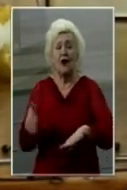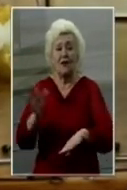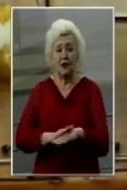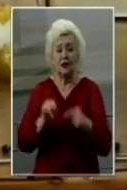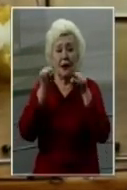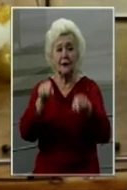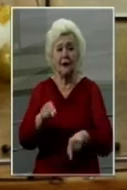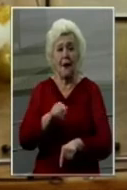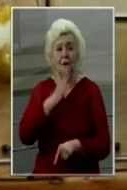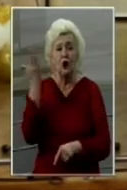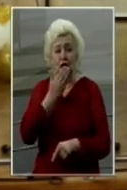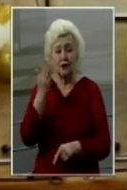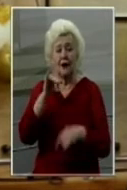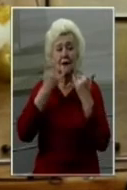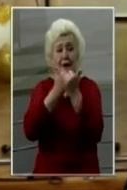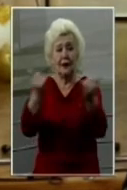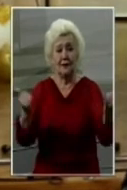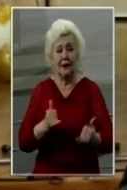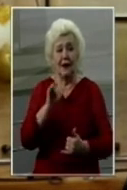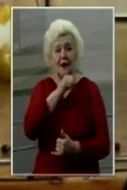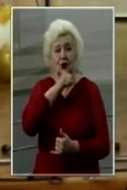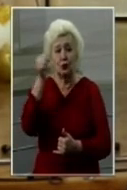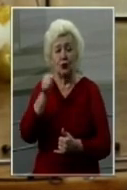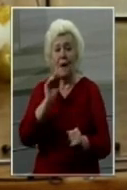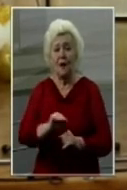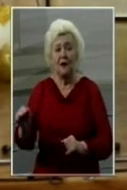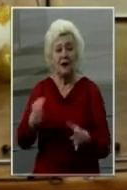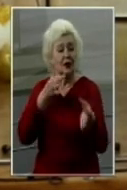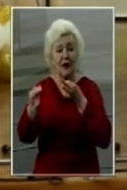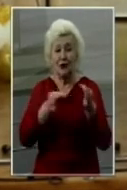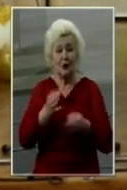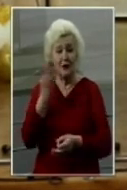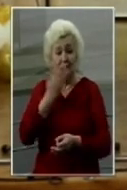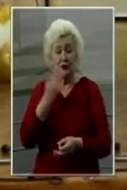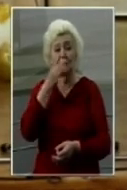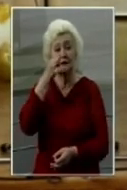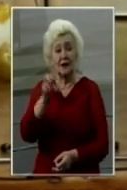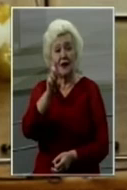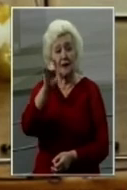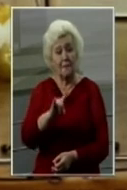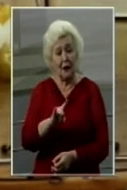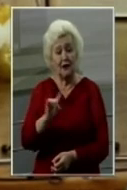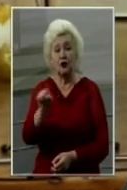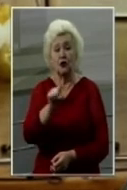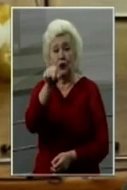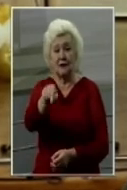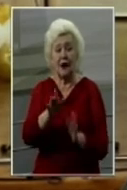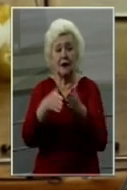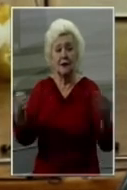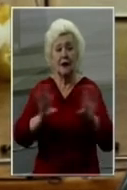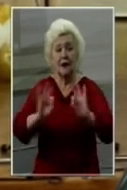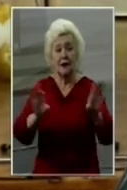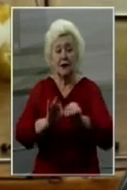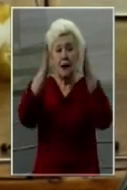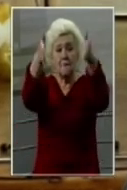прочитання, вона для дорослих, тому що малечі я б не рекомендувала її читати. І сказала би, що ця книга розповідається